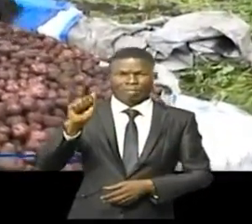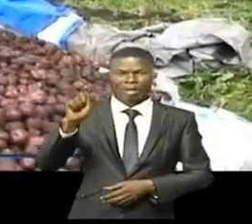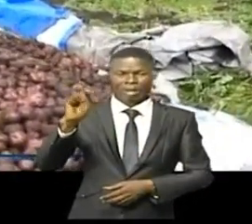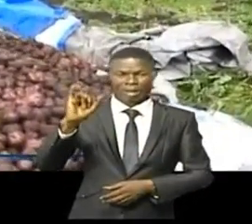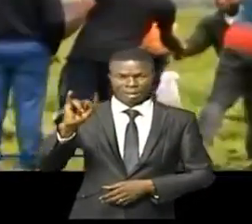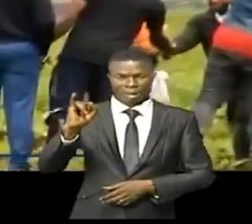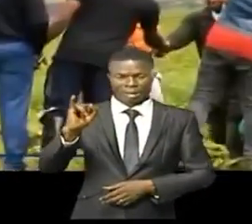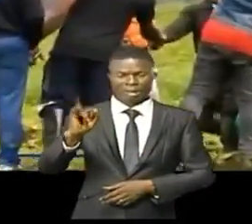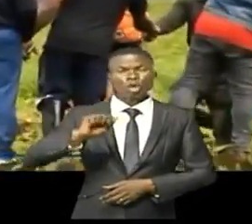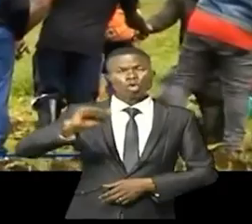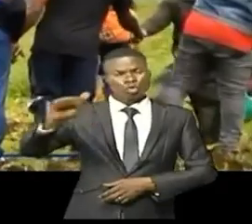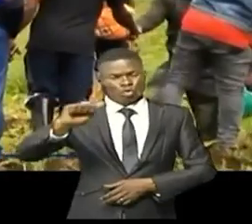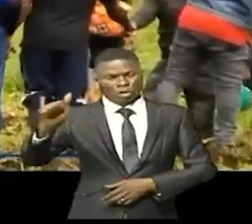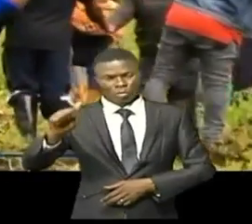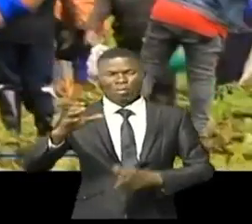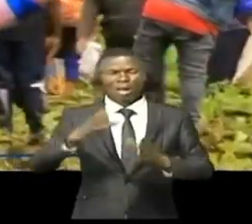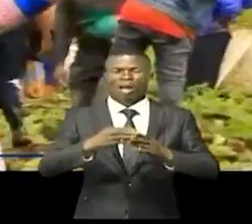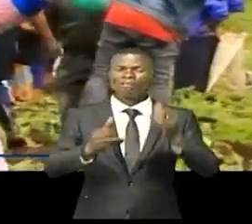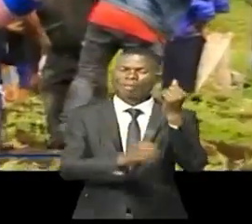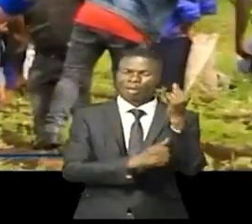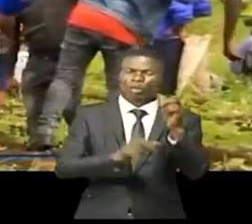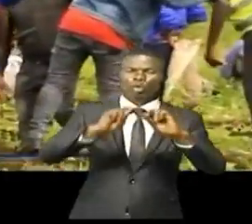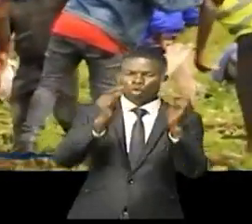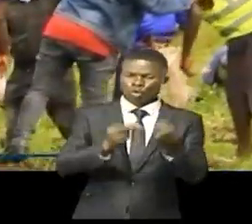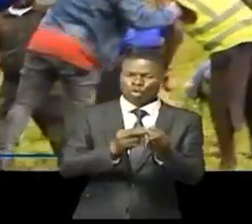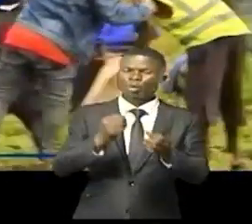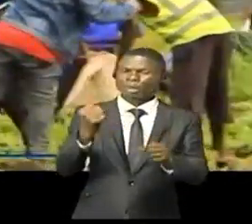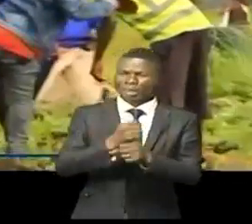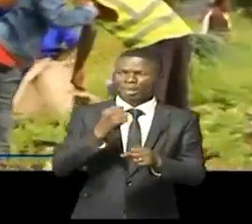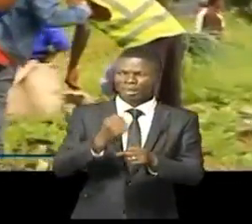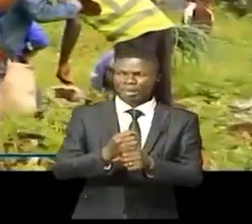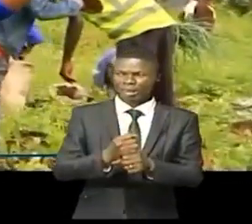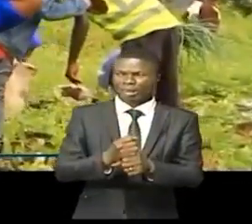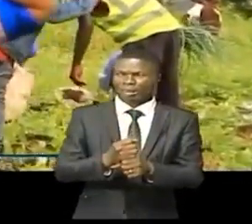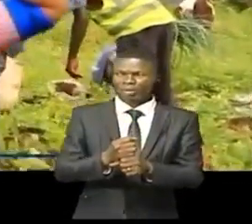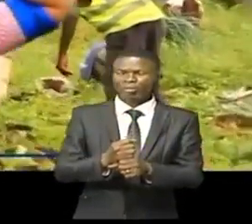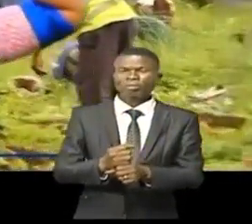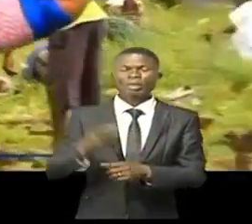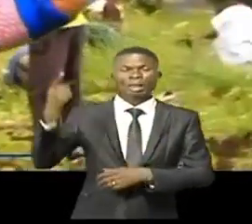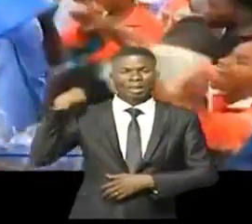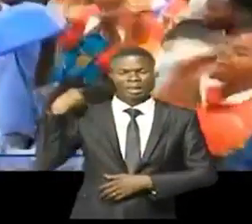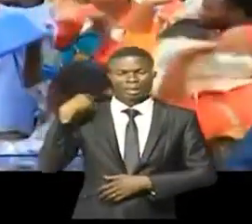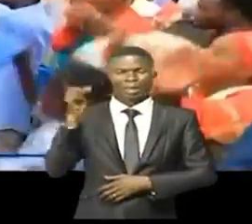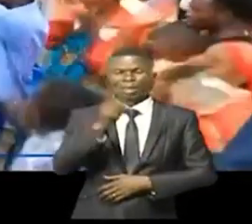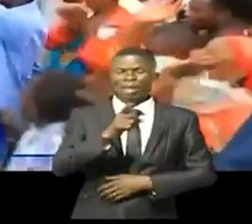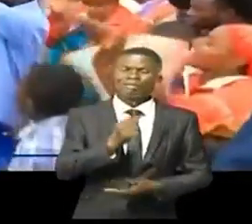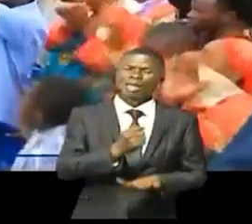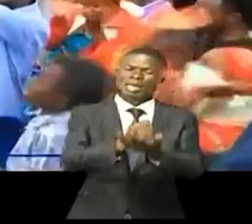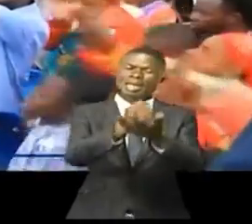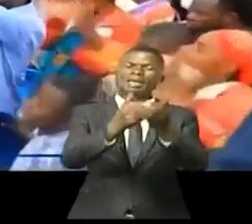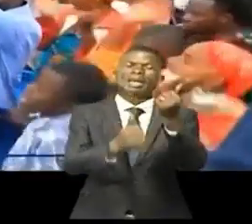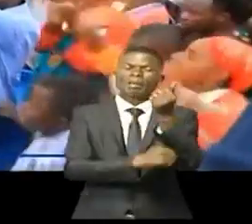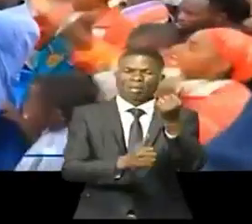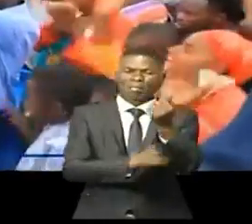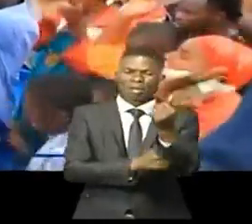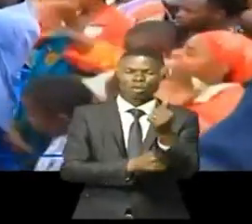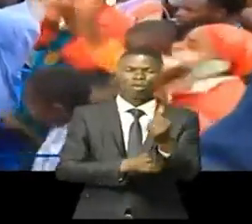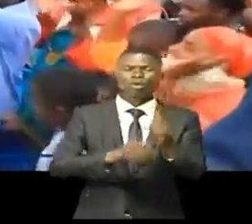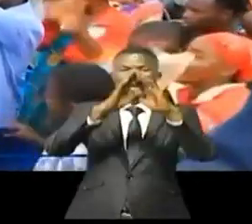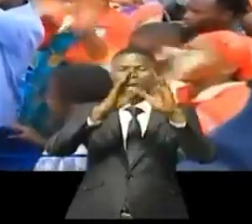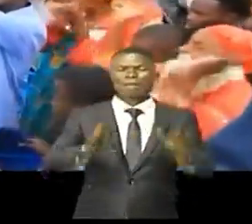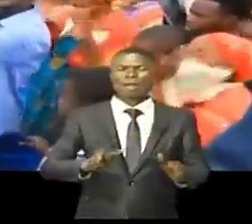à la commande de son équipe, de la fondation portant son nom, l'élu du peuple est allé au chevet des sinistrés de la dernière éruption du volcan